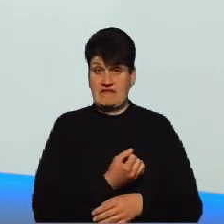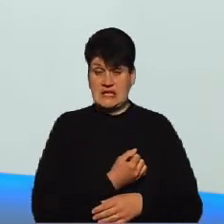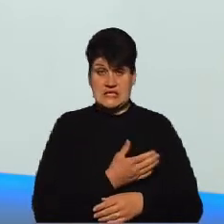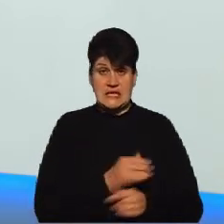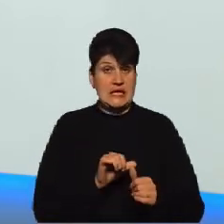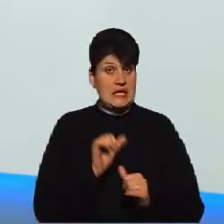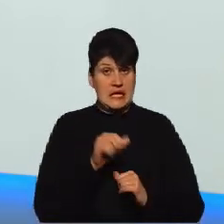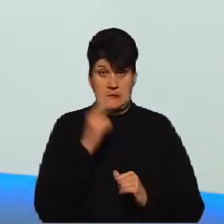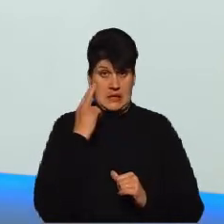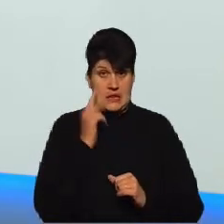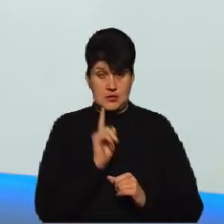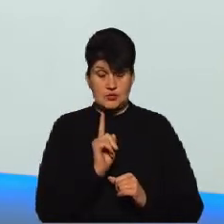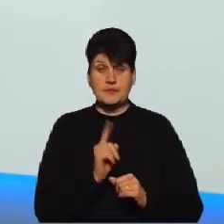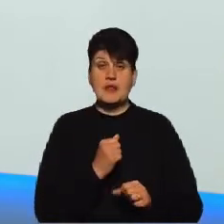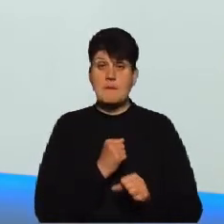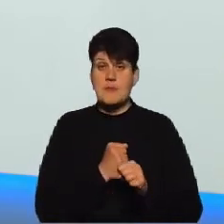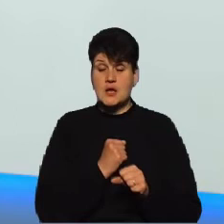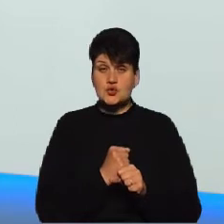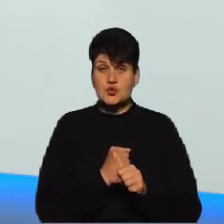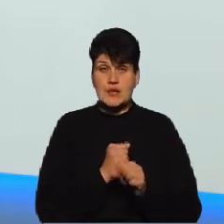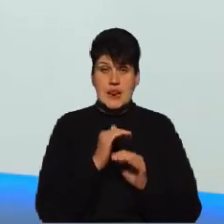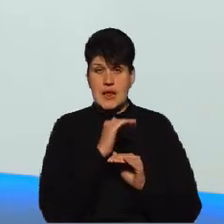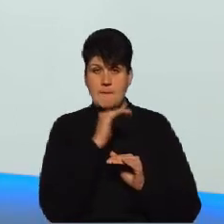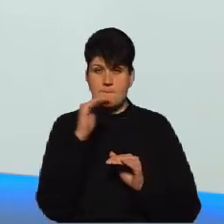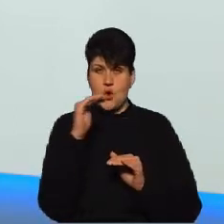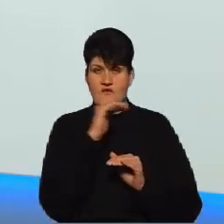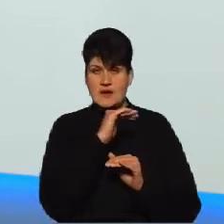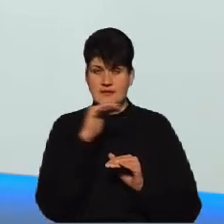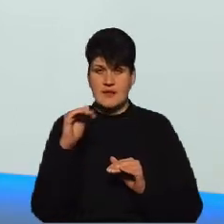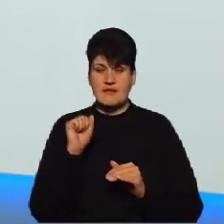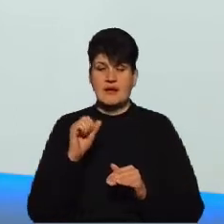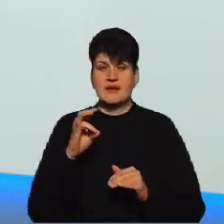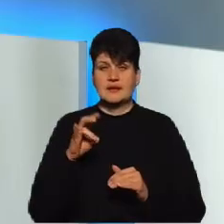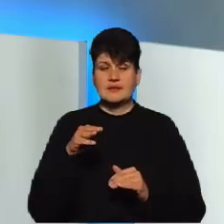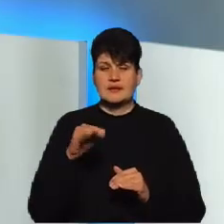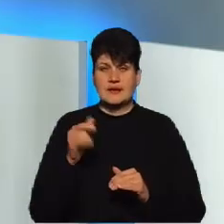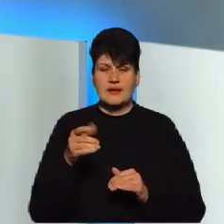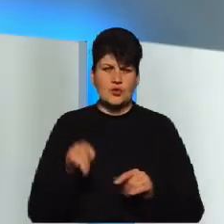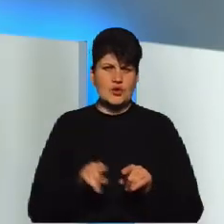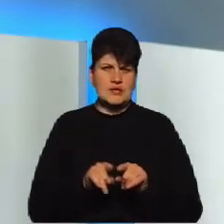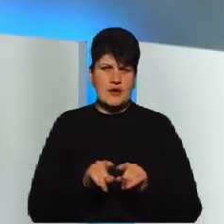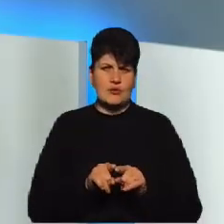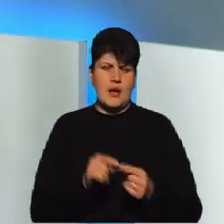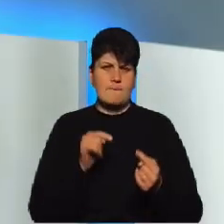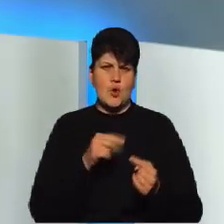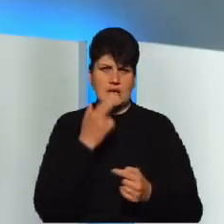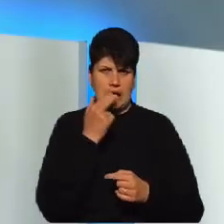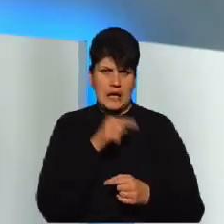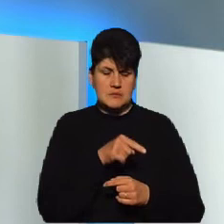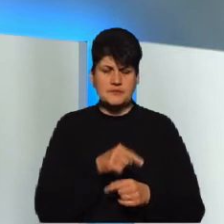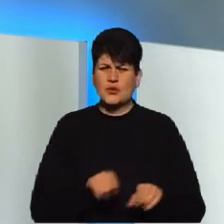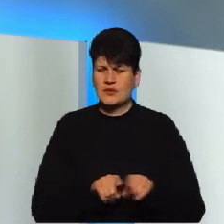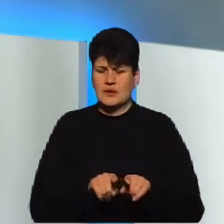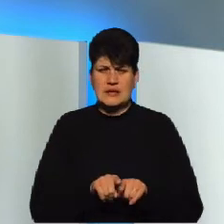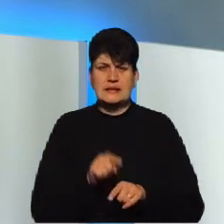вони працюють на поверхневі антигени, так як і вакцини проти грипу. Там теж